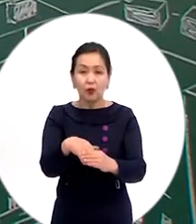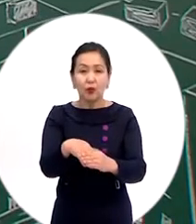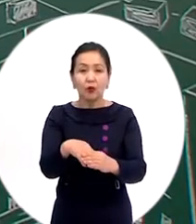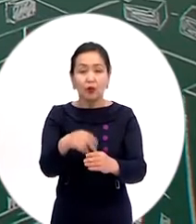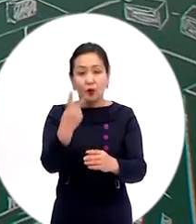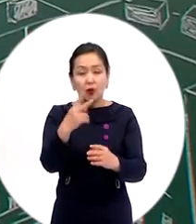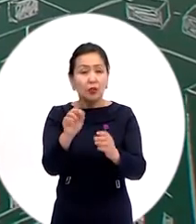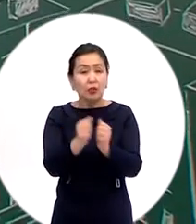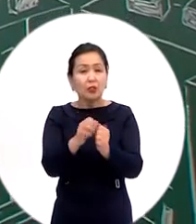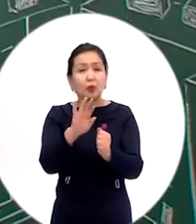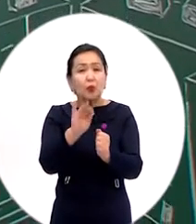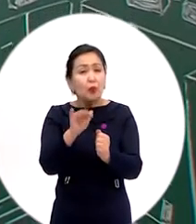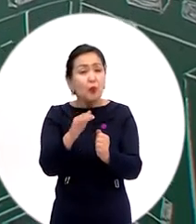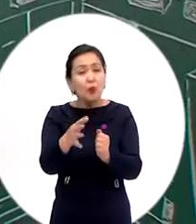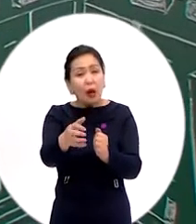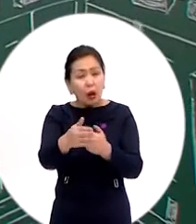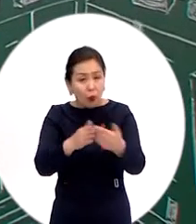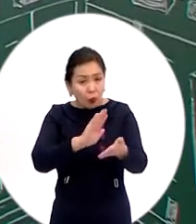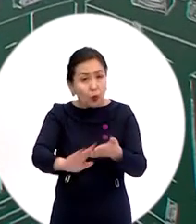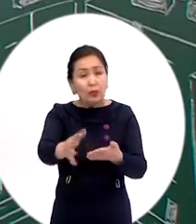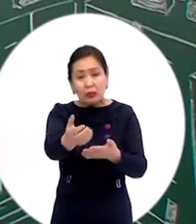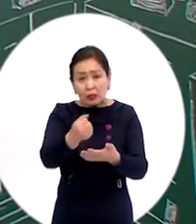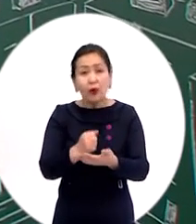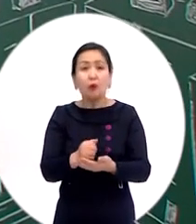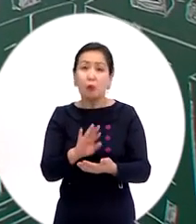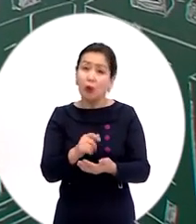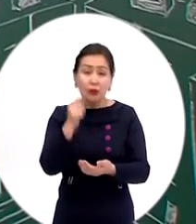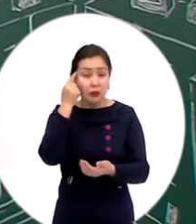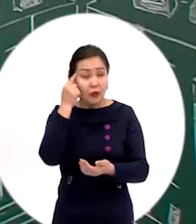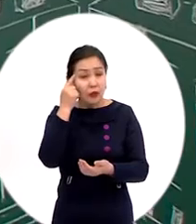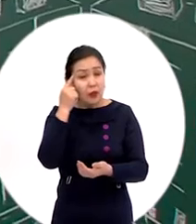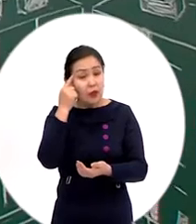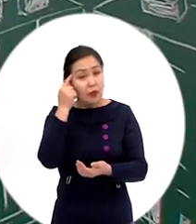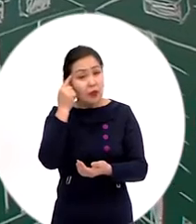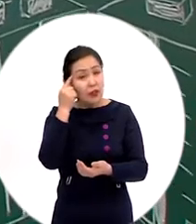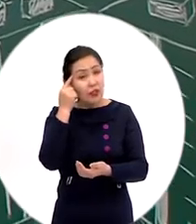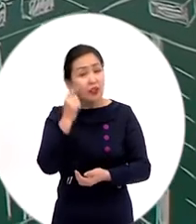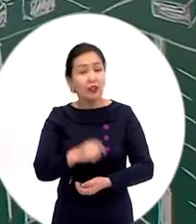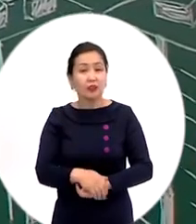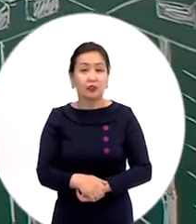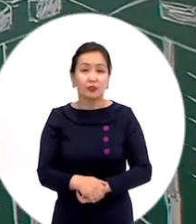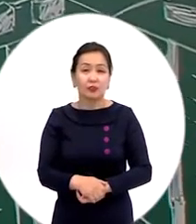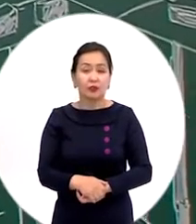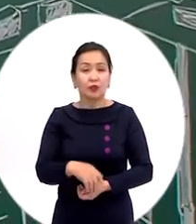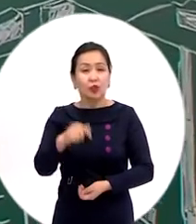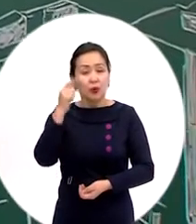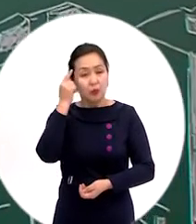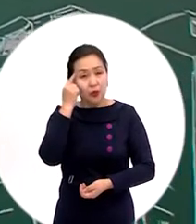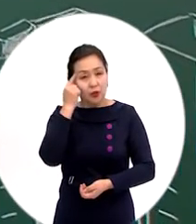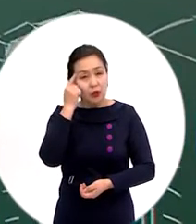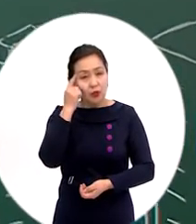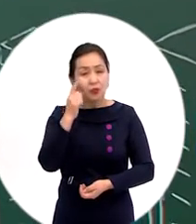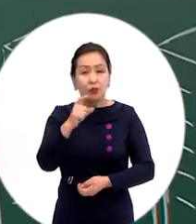ороод хоёр найз маань юу худалдаж авах болоо? За, хүүхдүүдээ бодоорой.